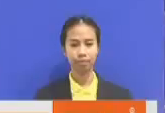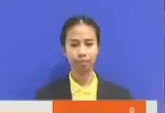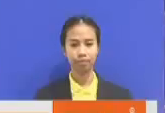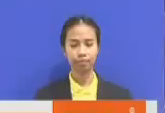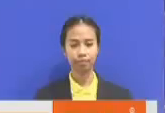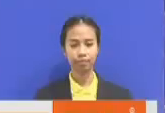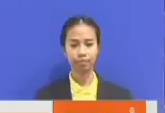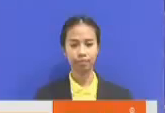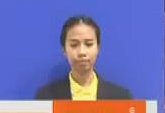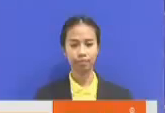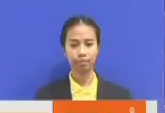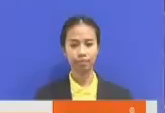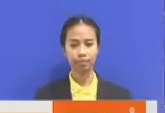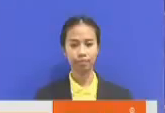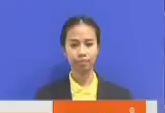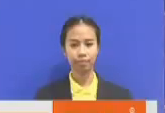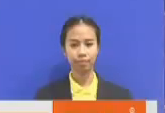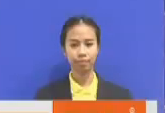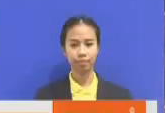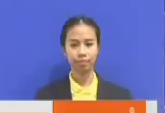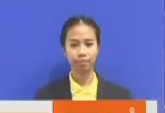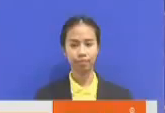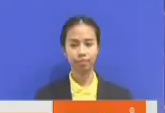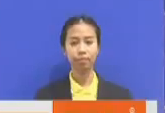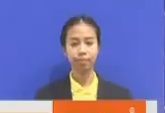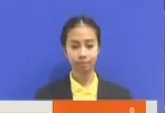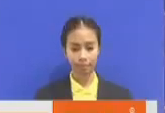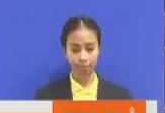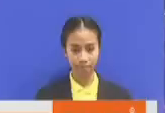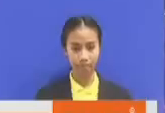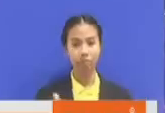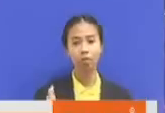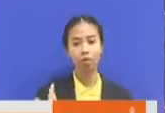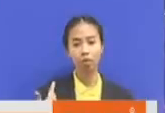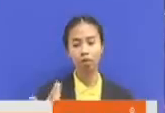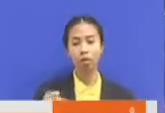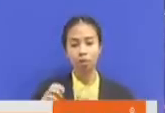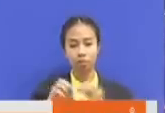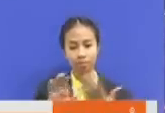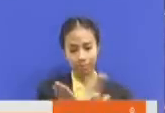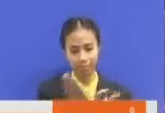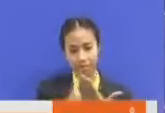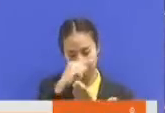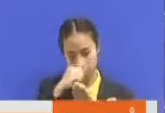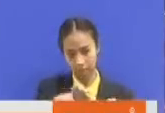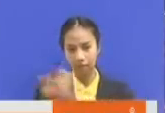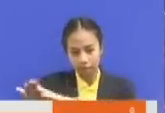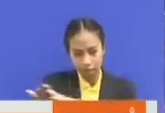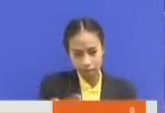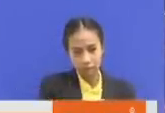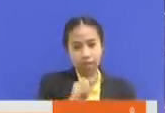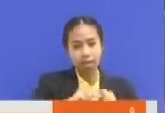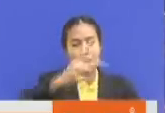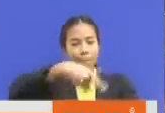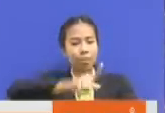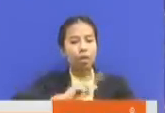ปีนะคะโดยครั้งนี้ค่ะก็เห็นได้ว่าจะมีความแตกต่างจากการประชุมเมื่อวานที่สวนะคะความ